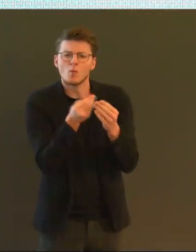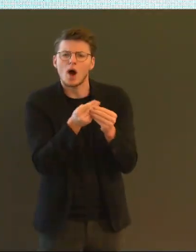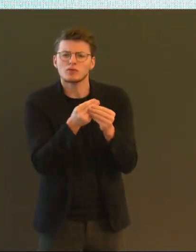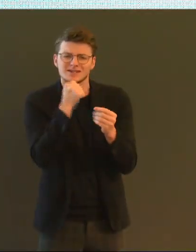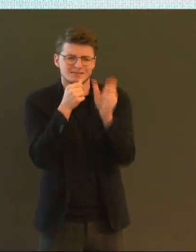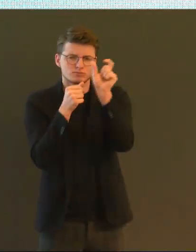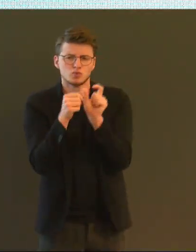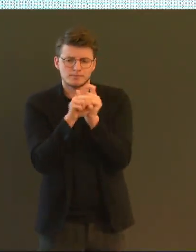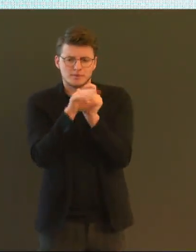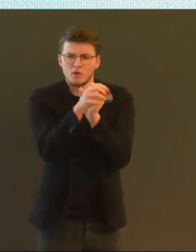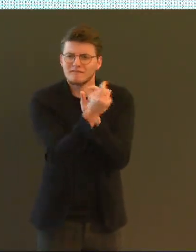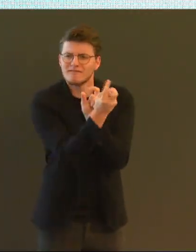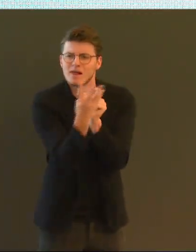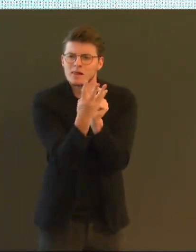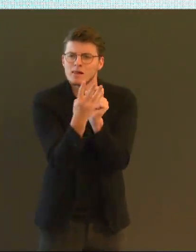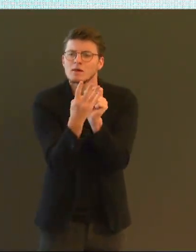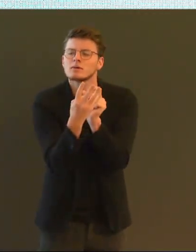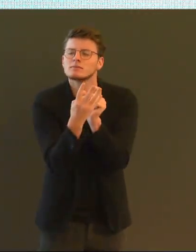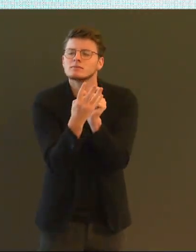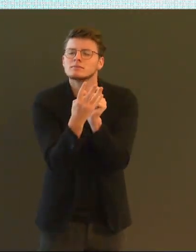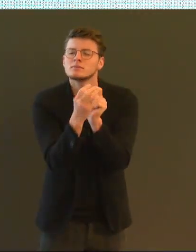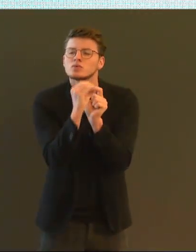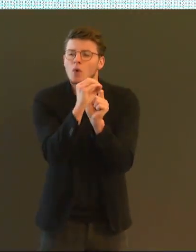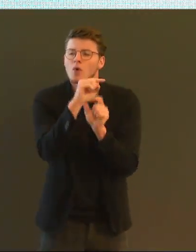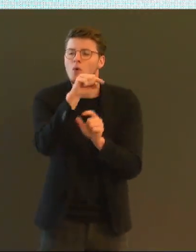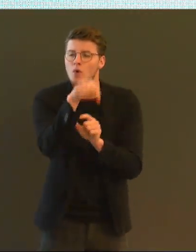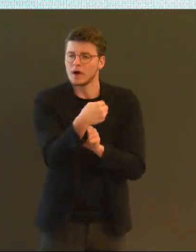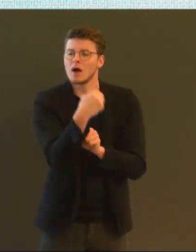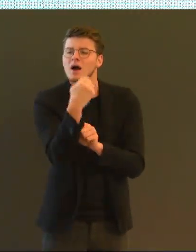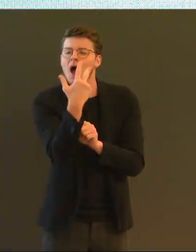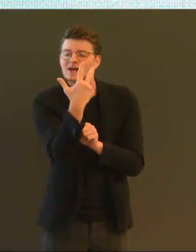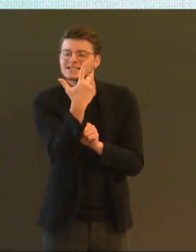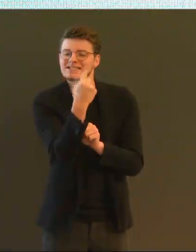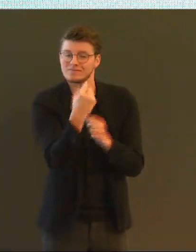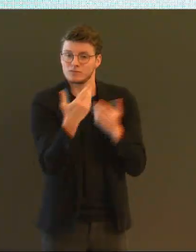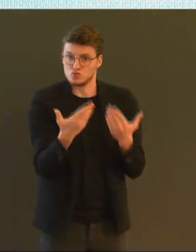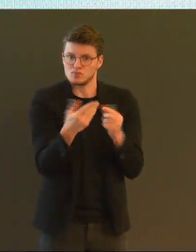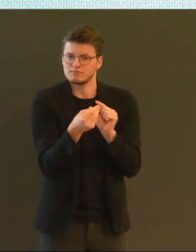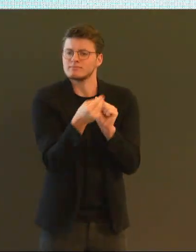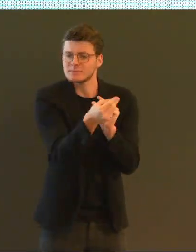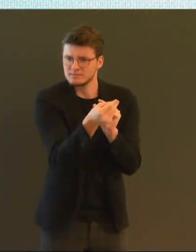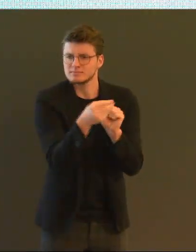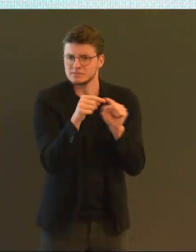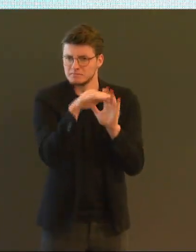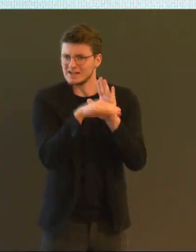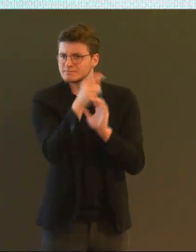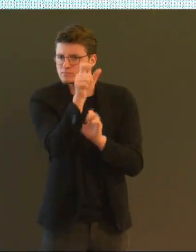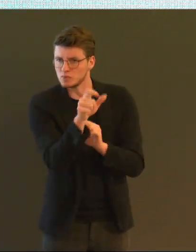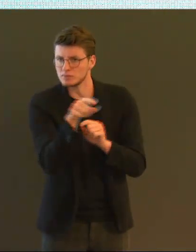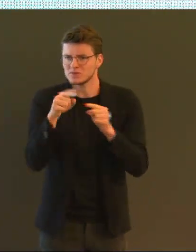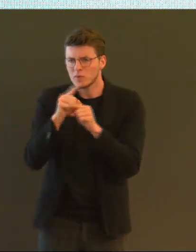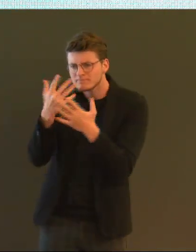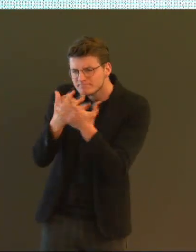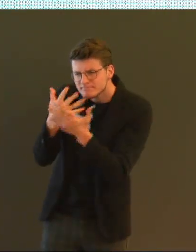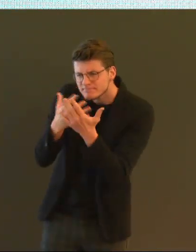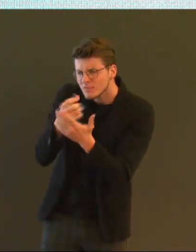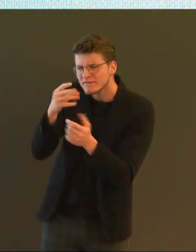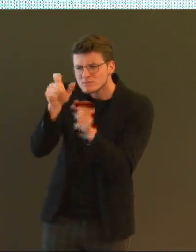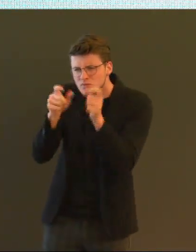wordt onder andere ook berekend op basis van het aantal nieuwe hospitalisaties. Dus die trends die zitten nog altijd heel